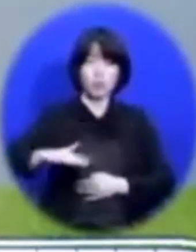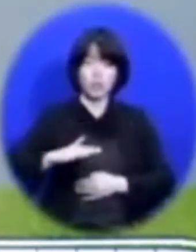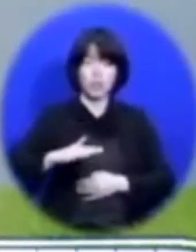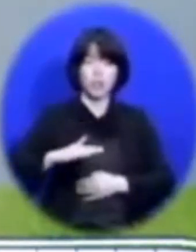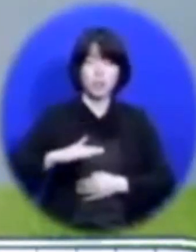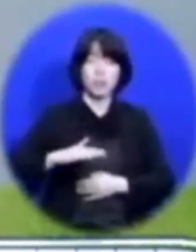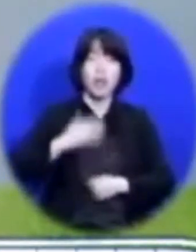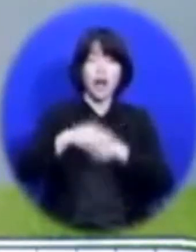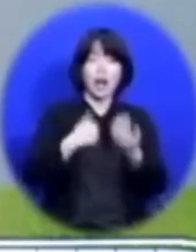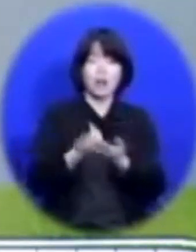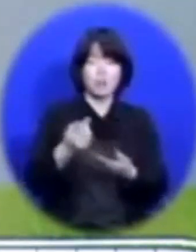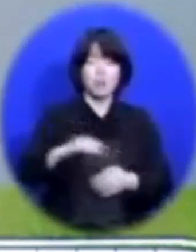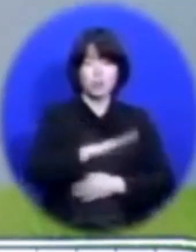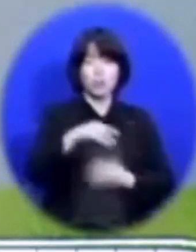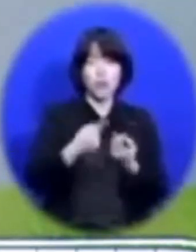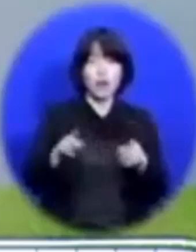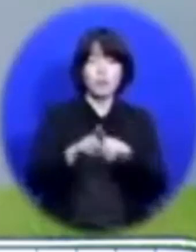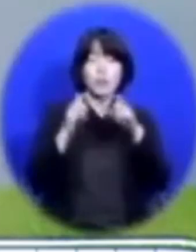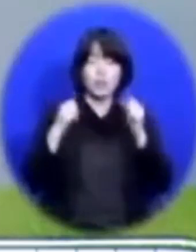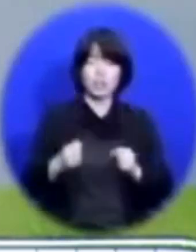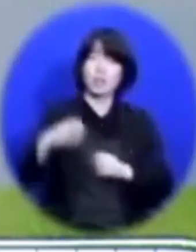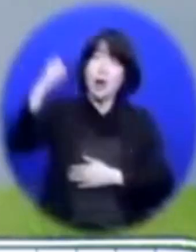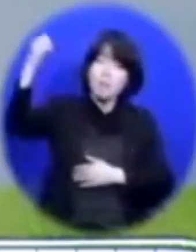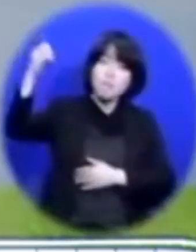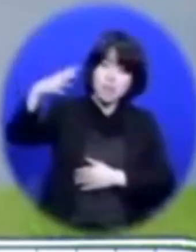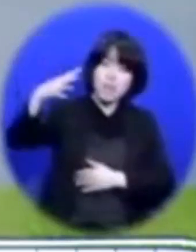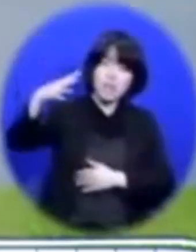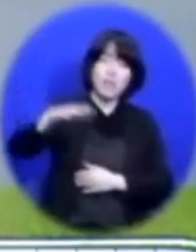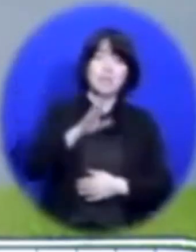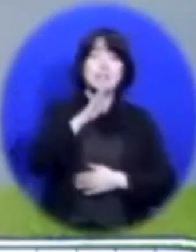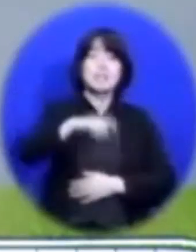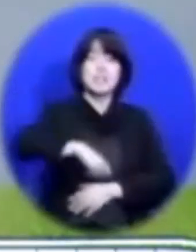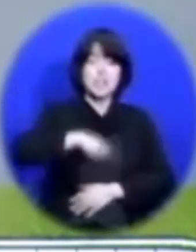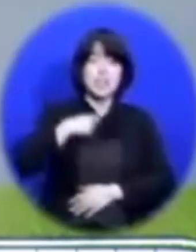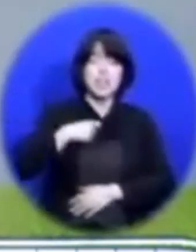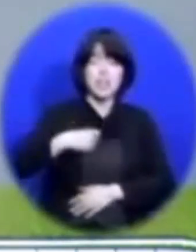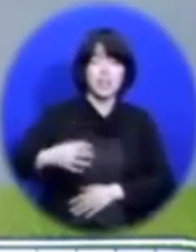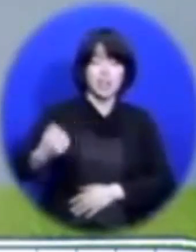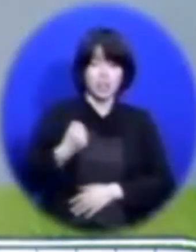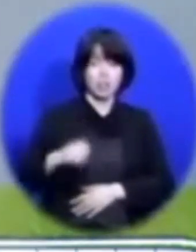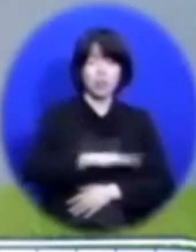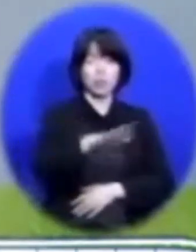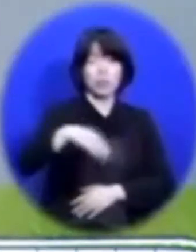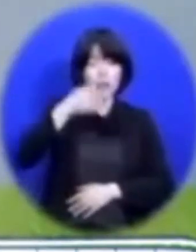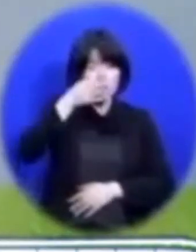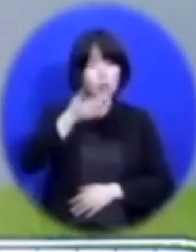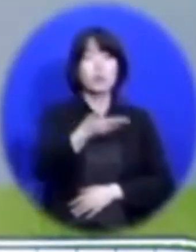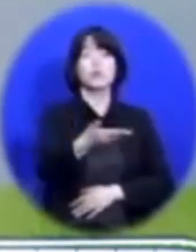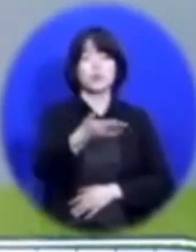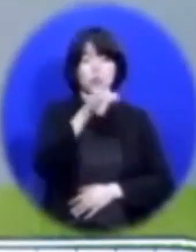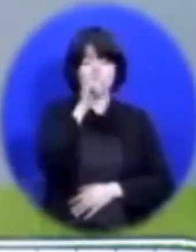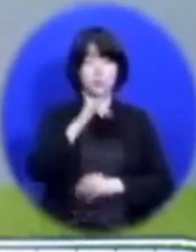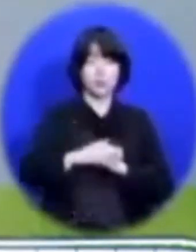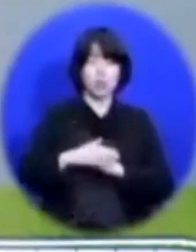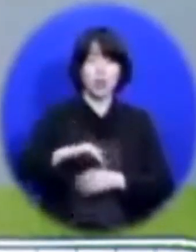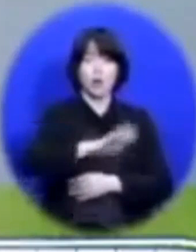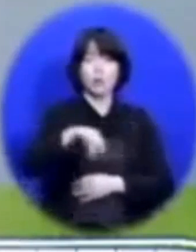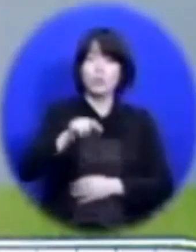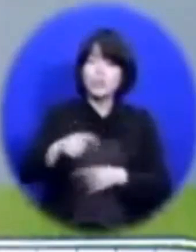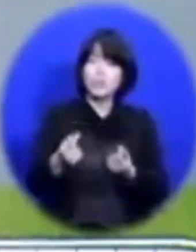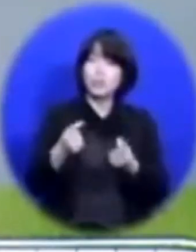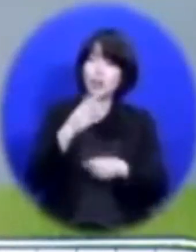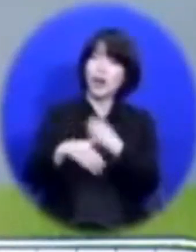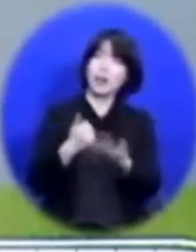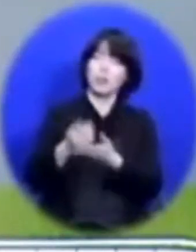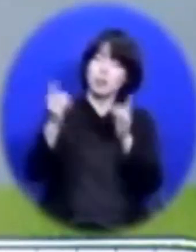께서는빛과진리를통해 그분이우리와함께계심을보여주십니다.그렇게